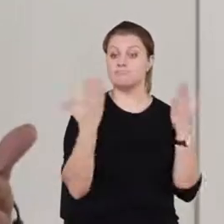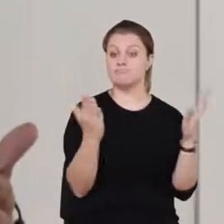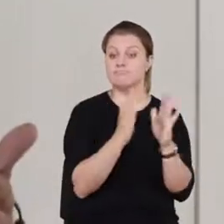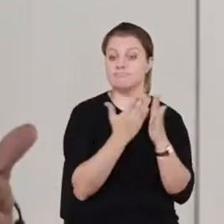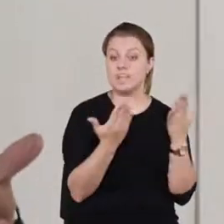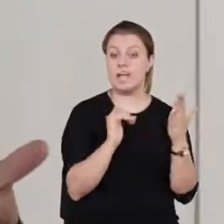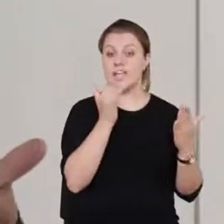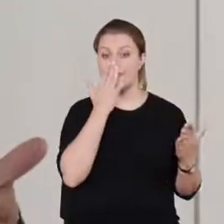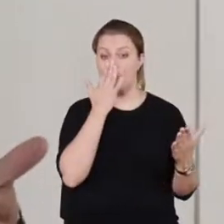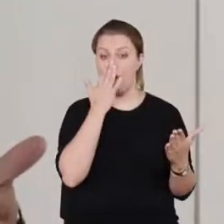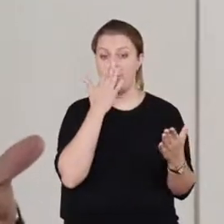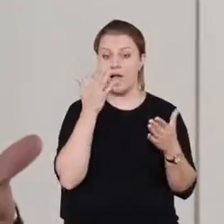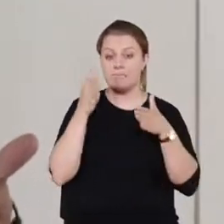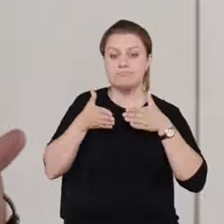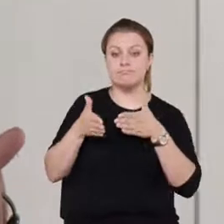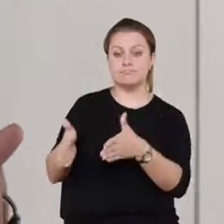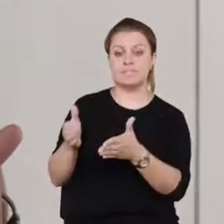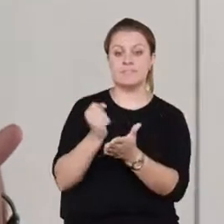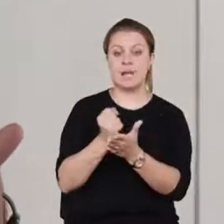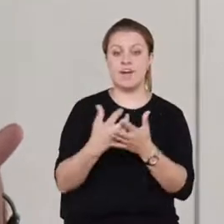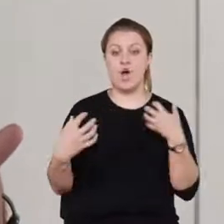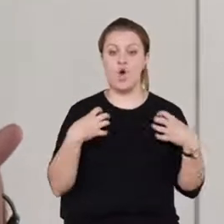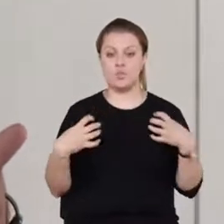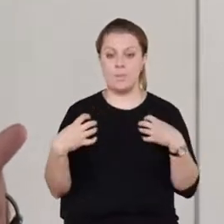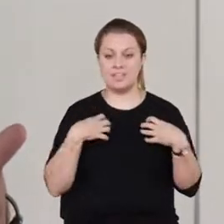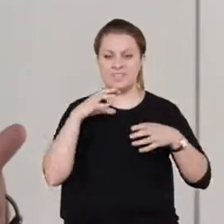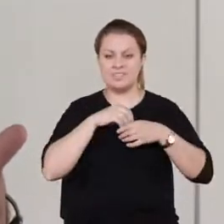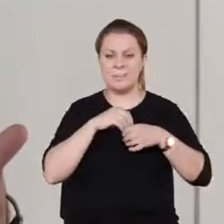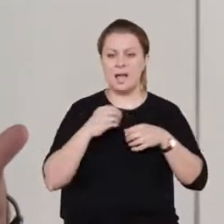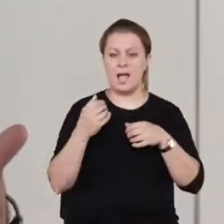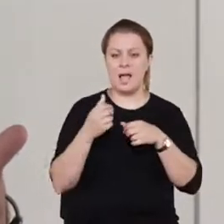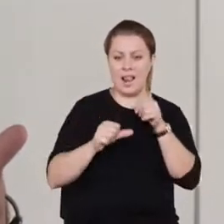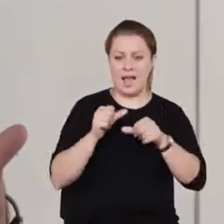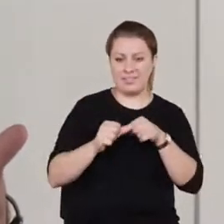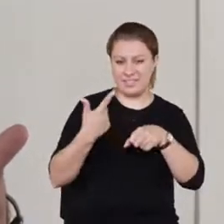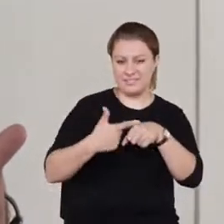kwestii gospodarczych w dwudziestoleciu międzywojennym, no to